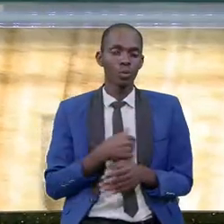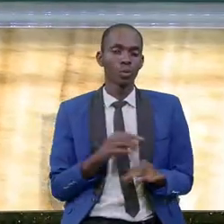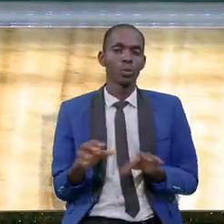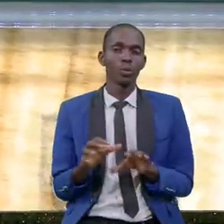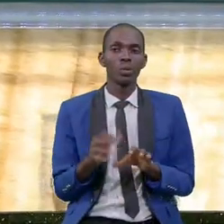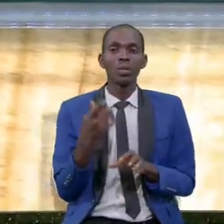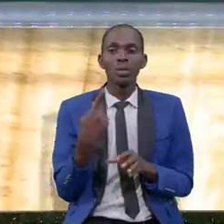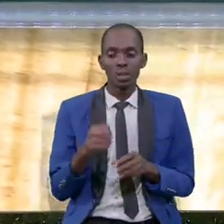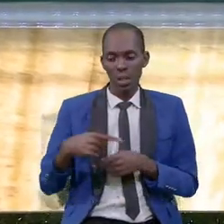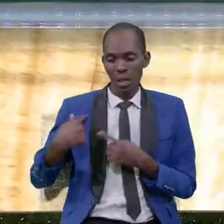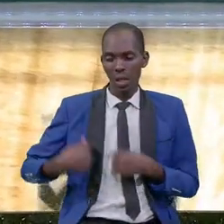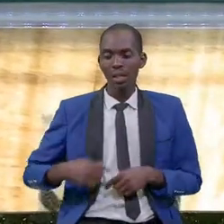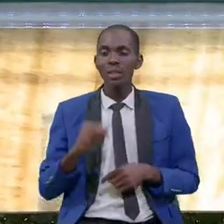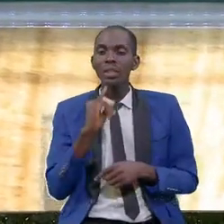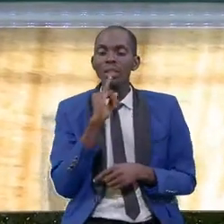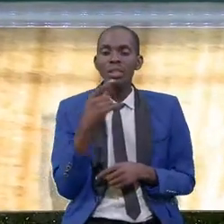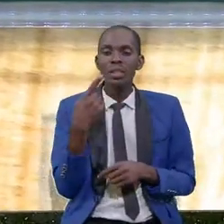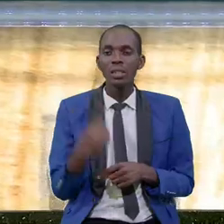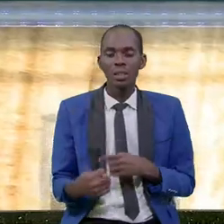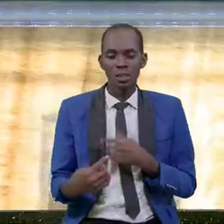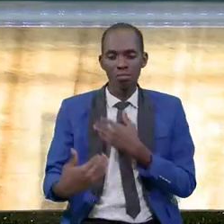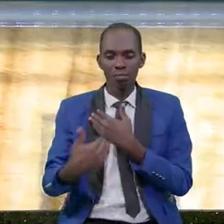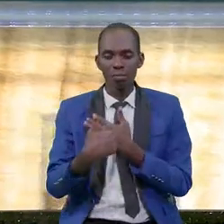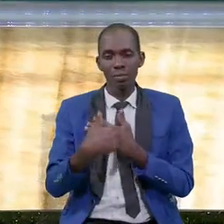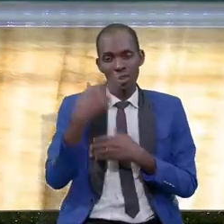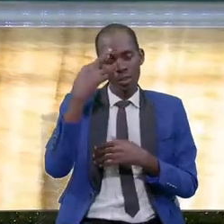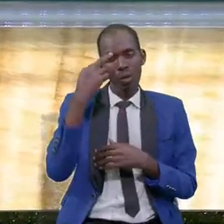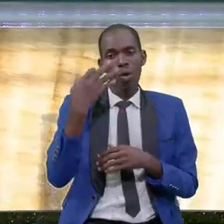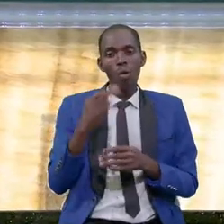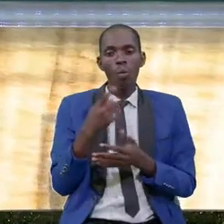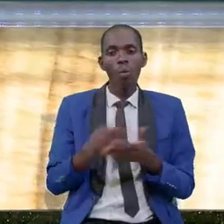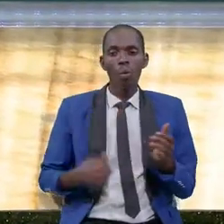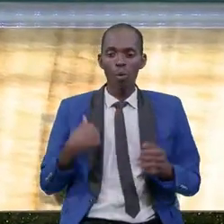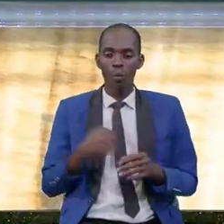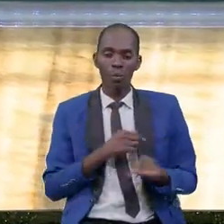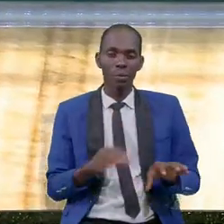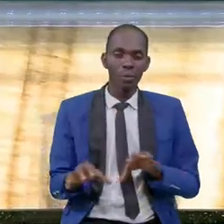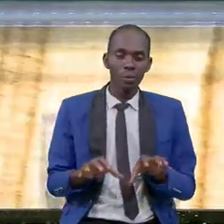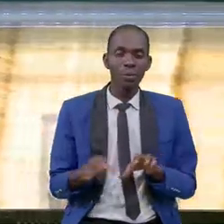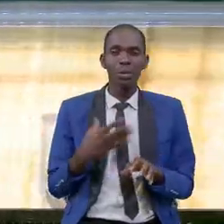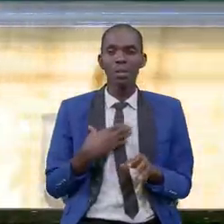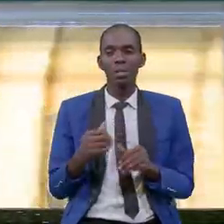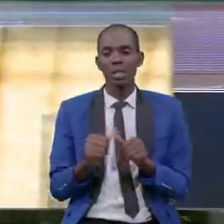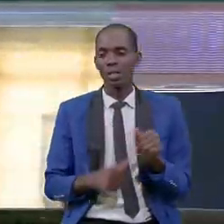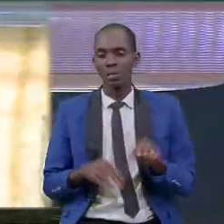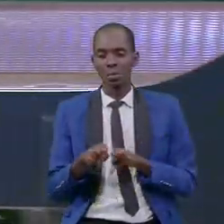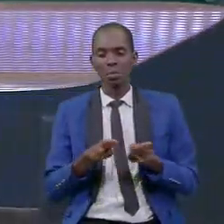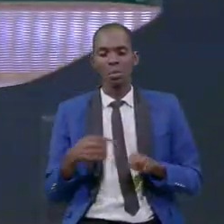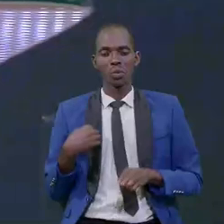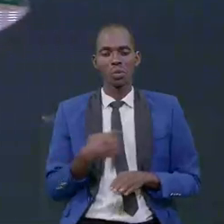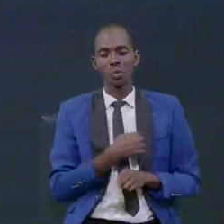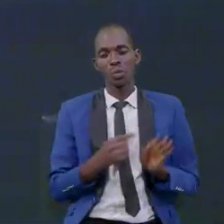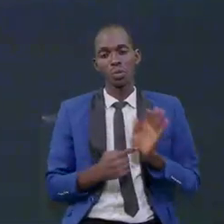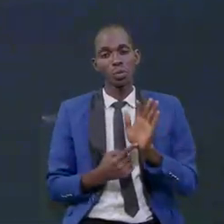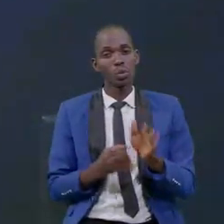la source de tout acte, c'est la source de tout langage, de tout comportement,